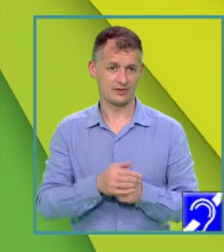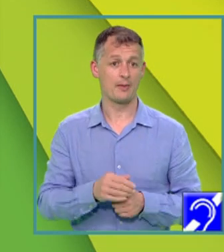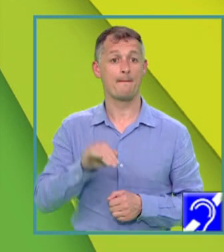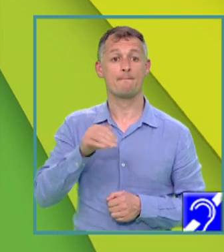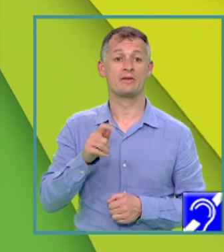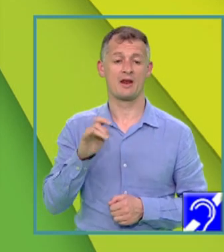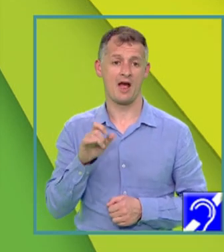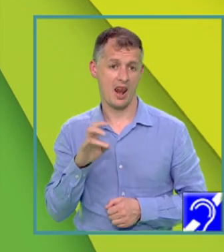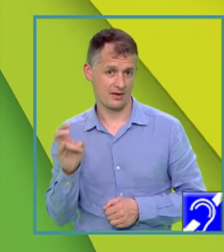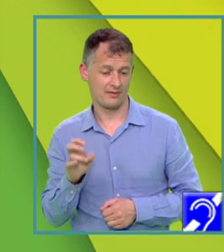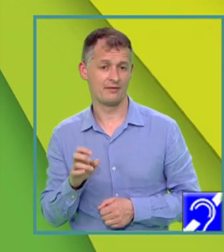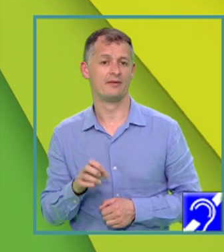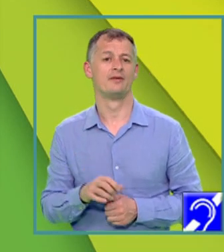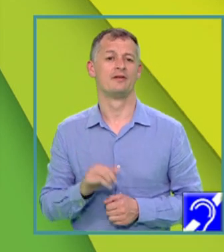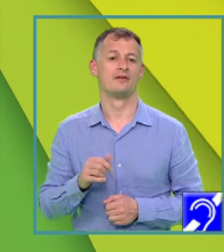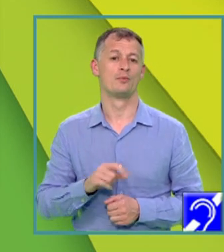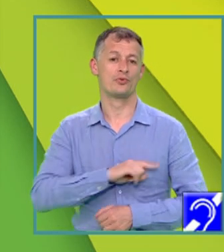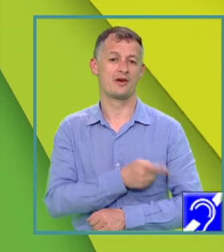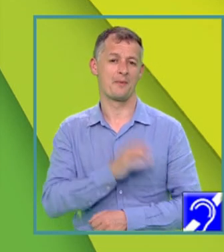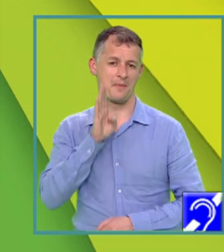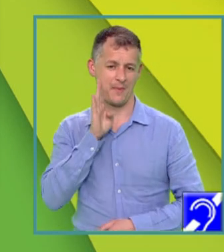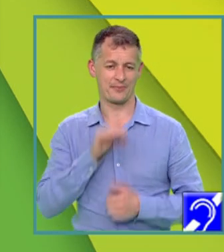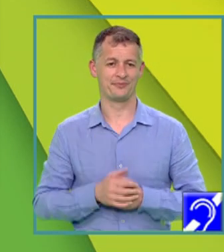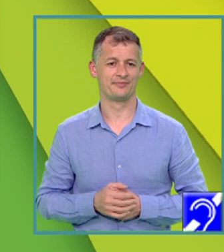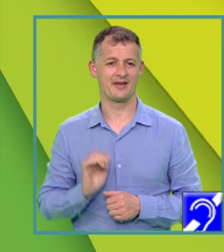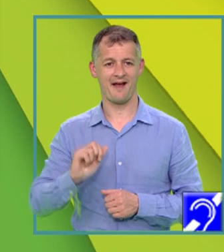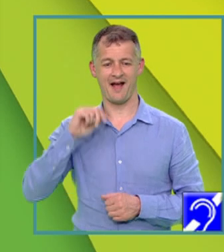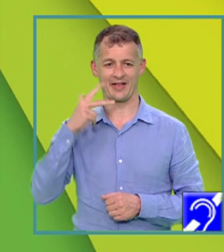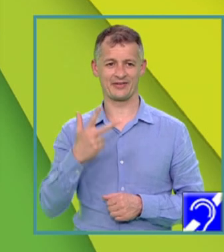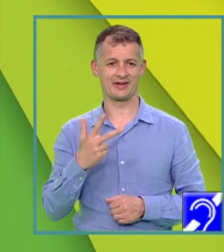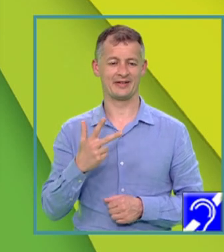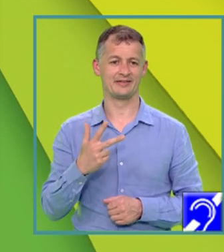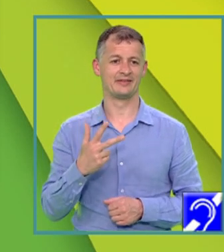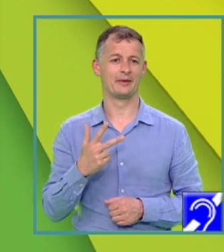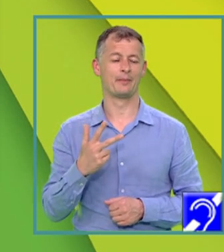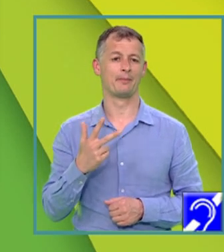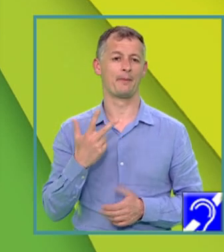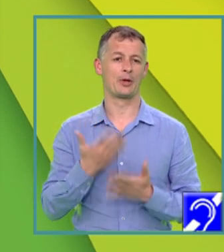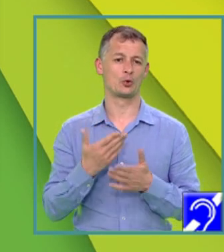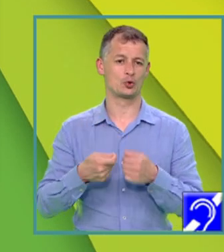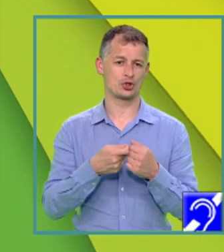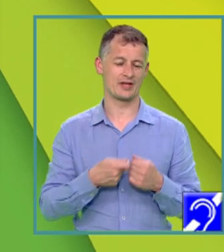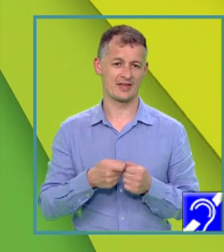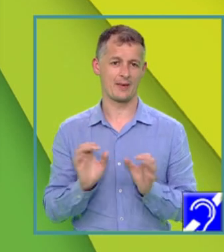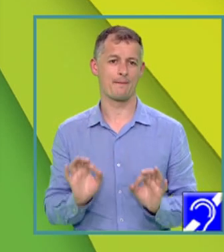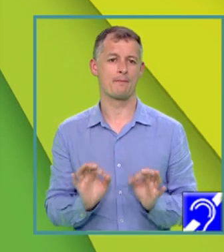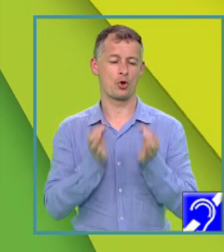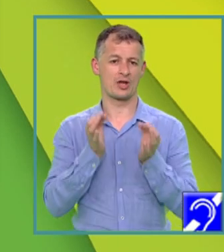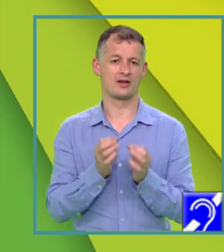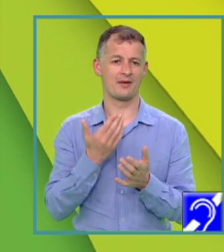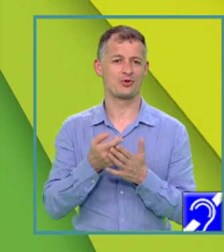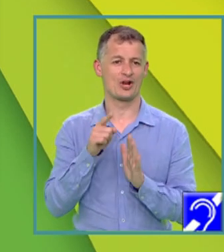exercită mama, iar al treilea tip, caracteristic societății moderne, vorbim despre acele norme de